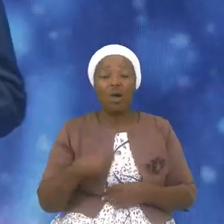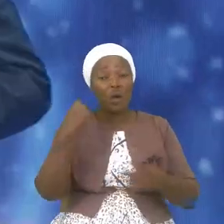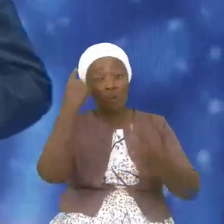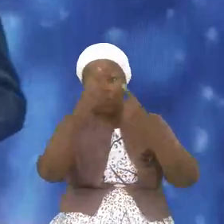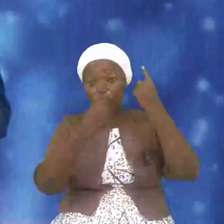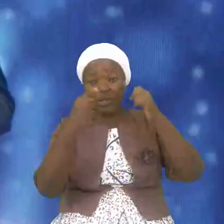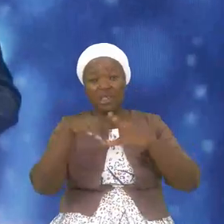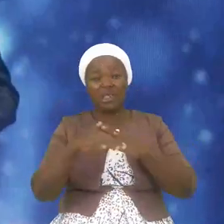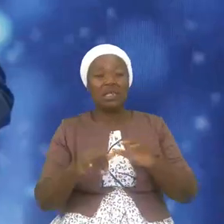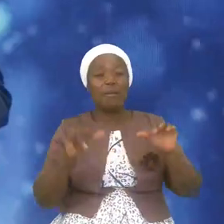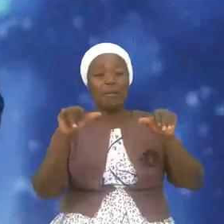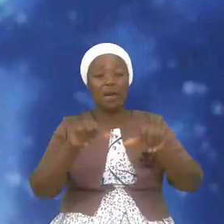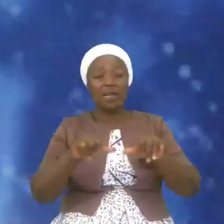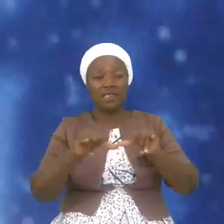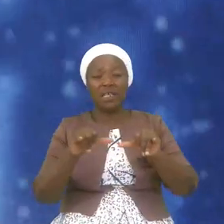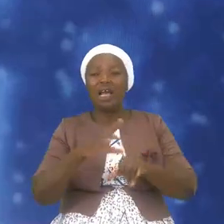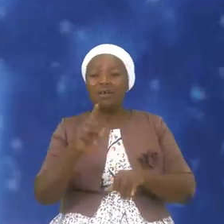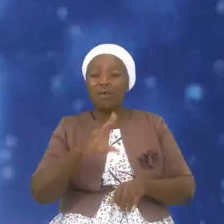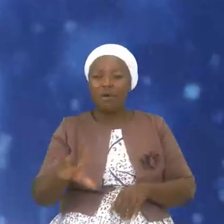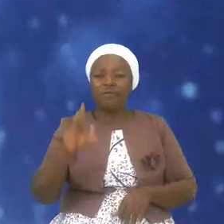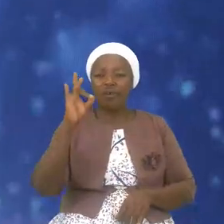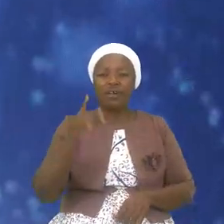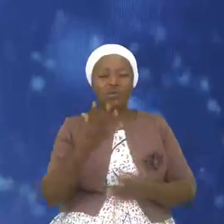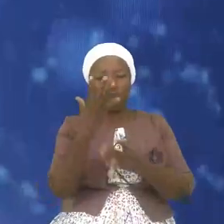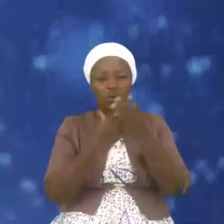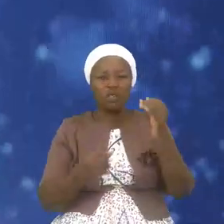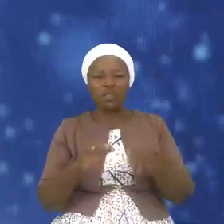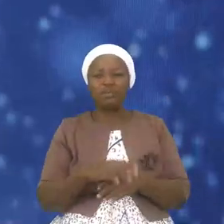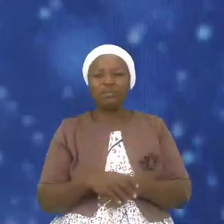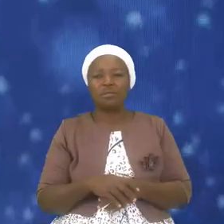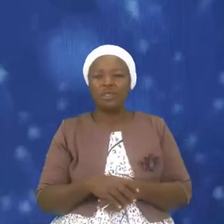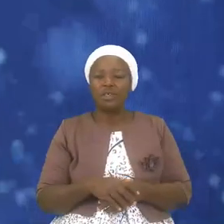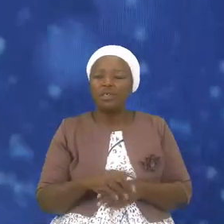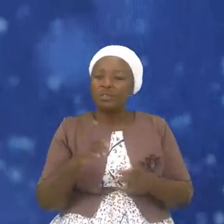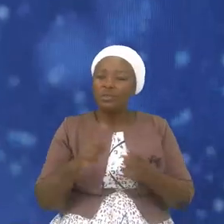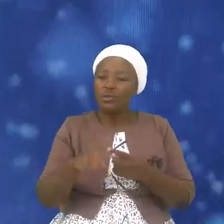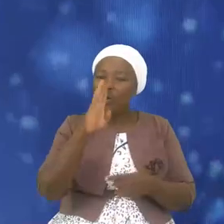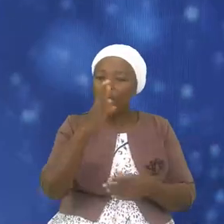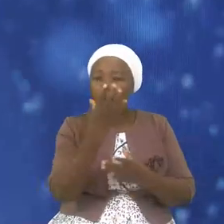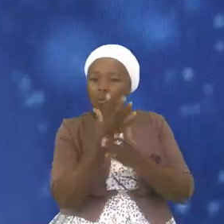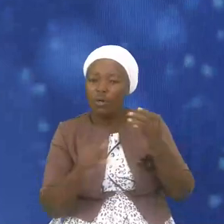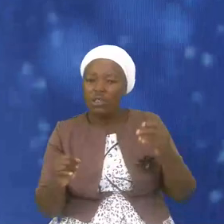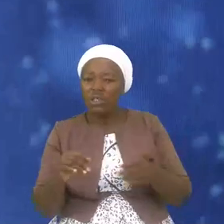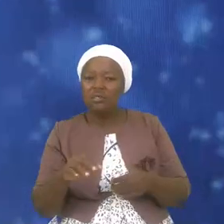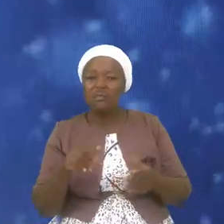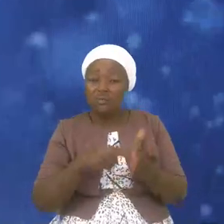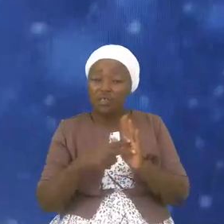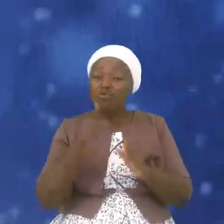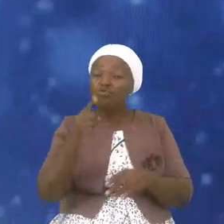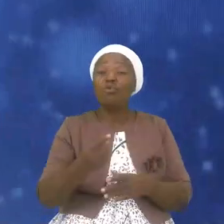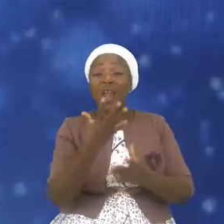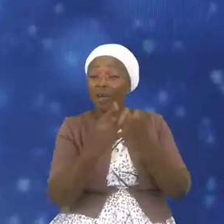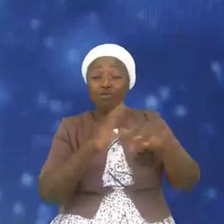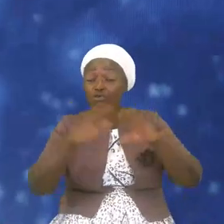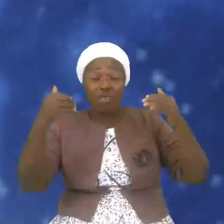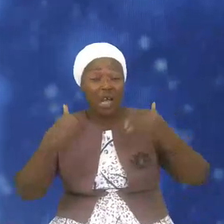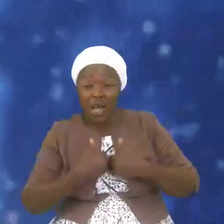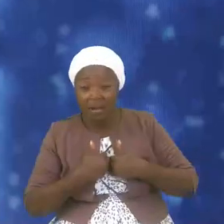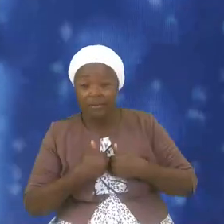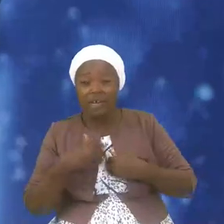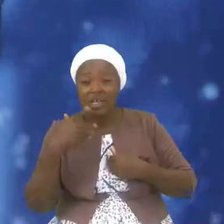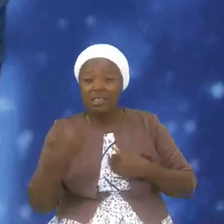pesé dans la balance et tu as été trouvé léger. Être léger veut dire que tu as des manquements. Tu